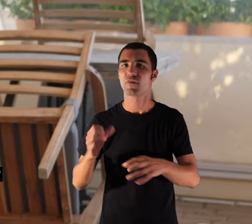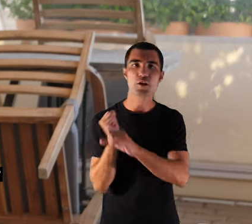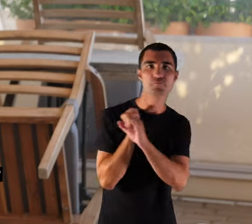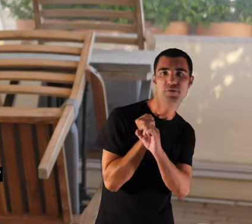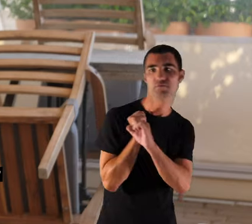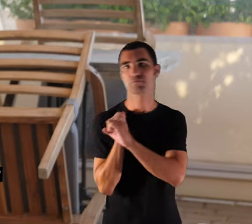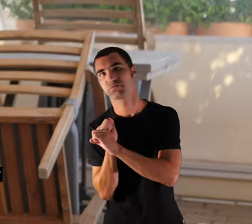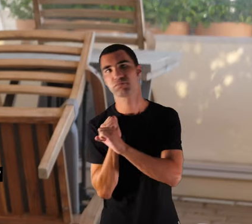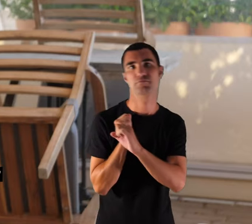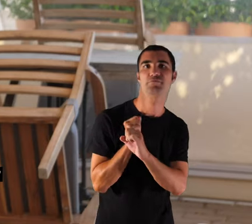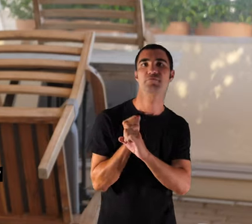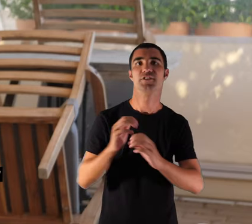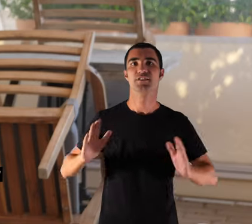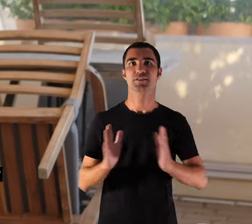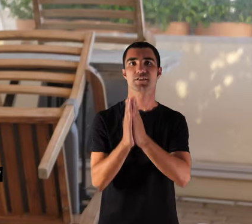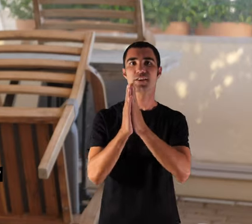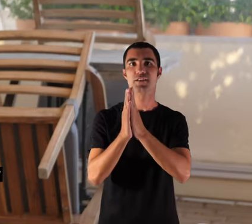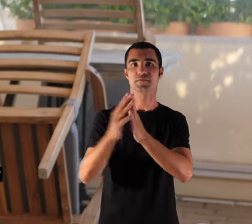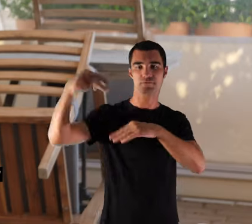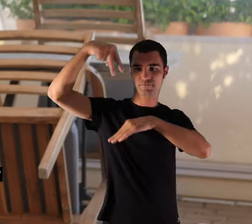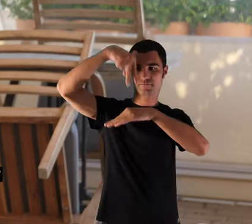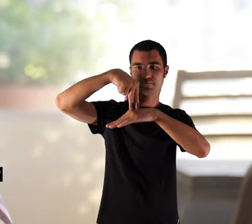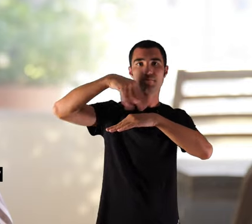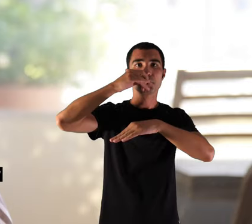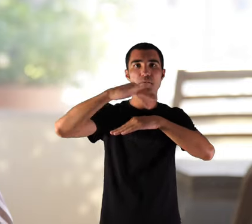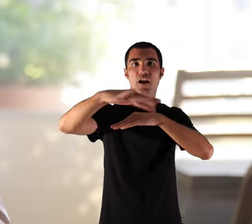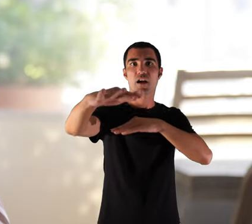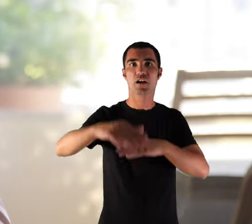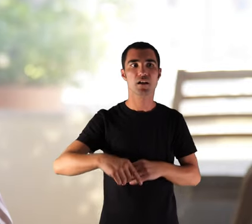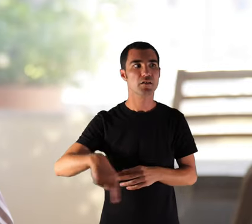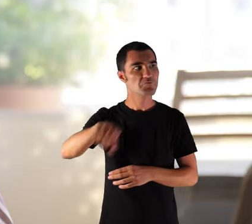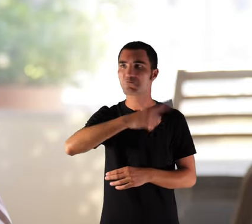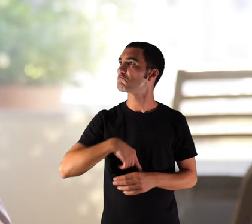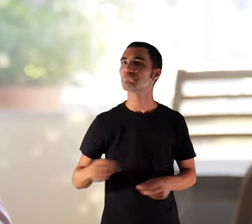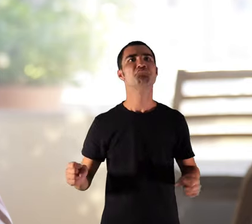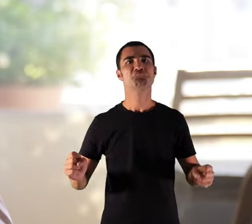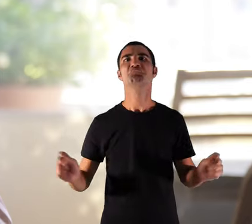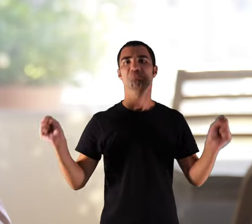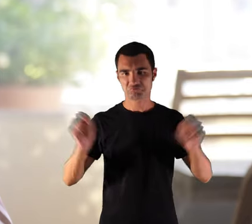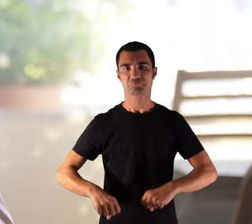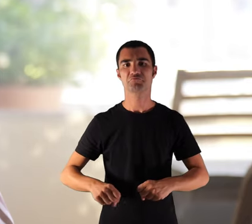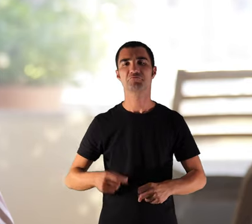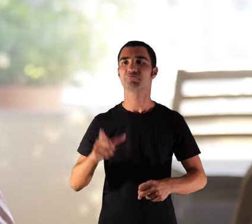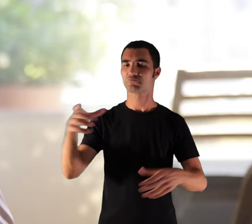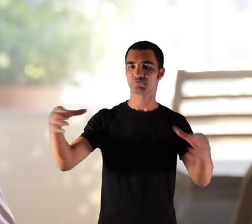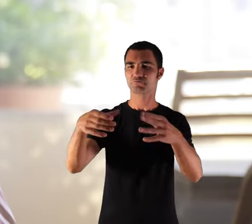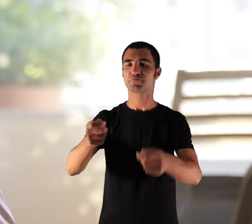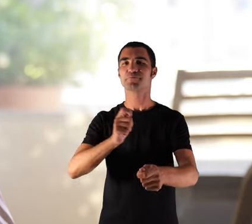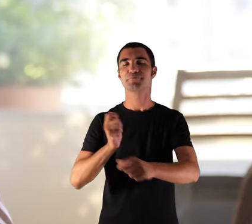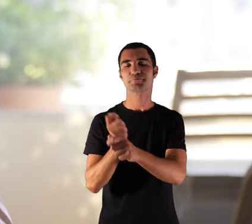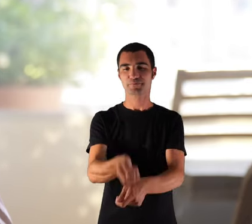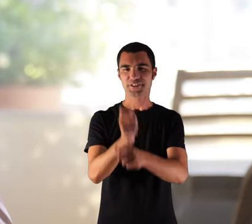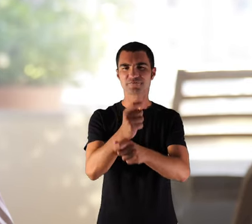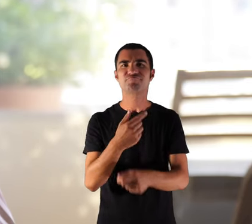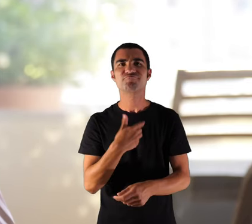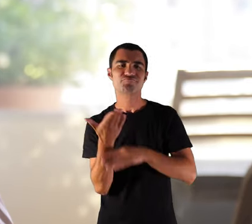San Pietro, per la mano. Io vado, io vado a mandare il rambo al pescatore, ma per